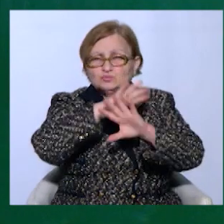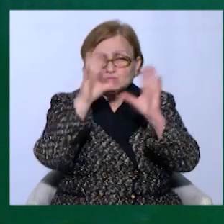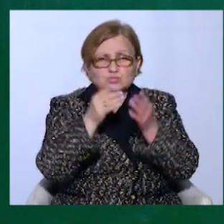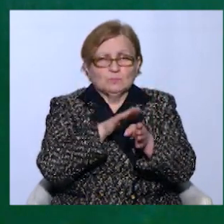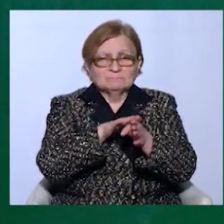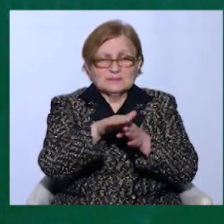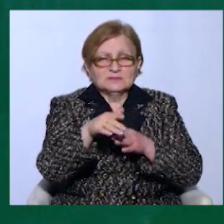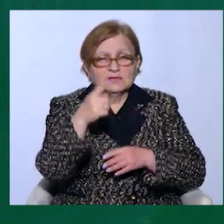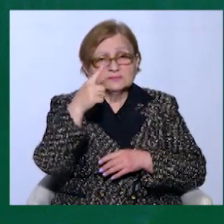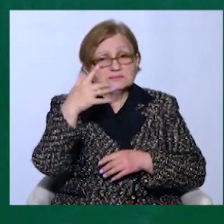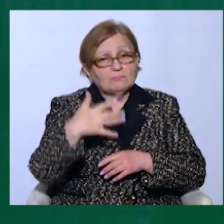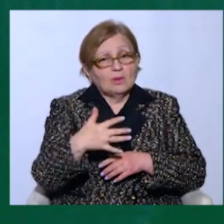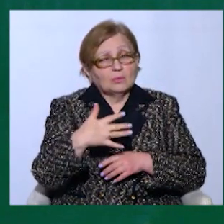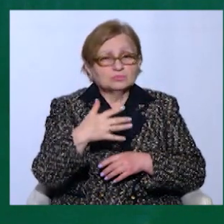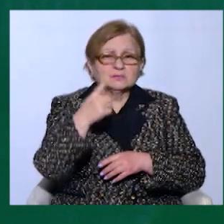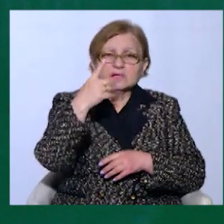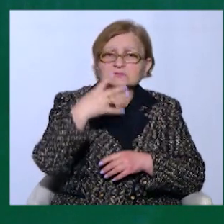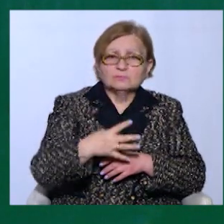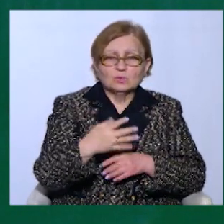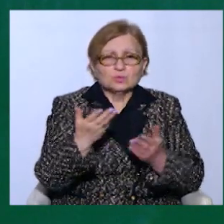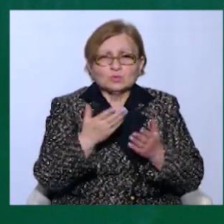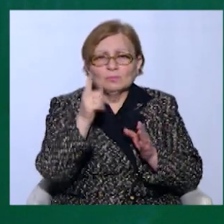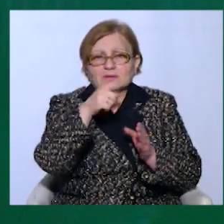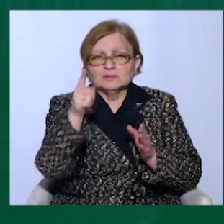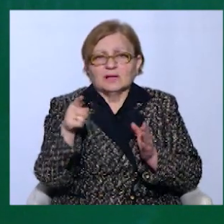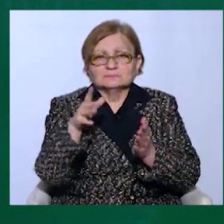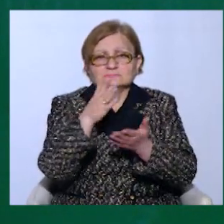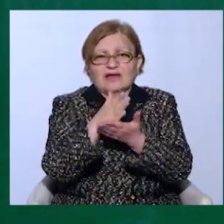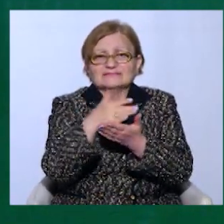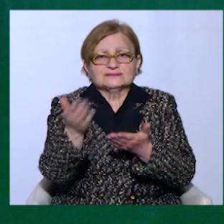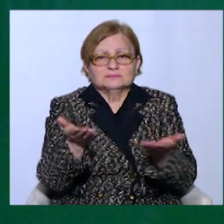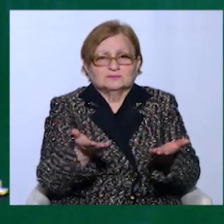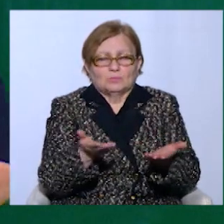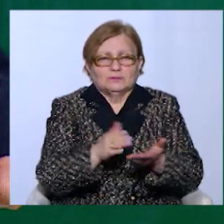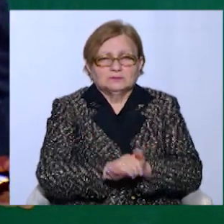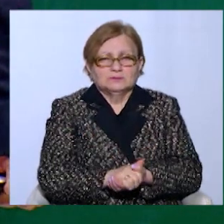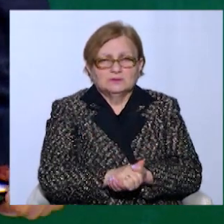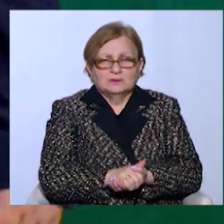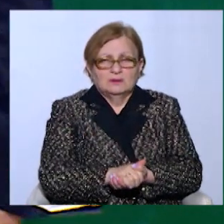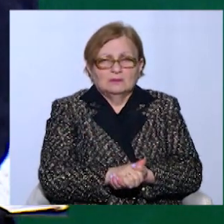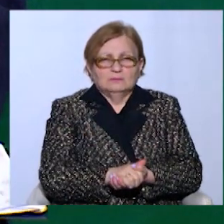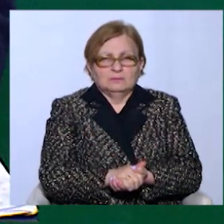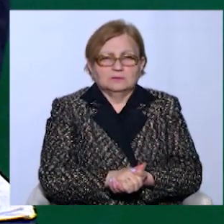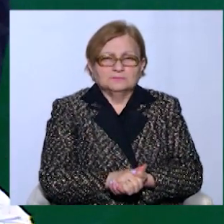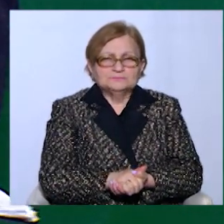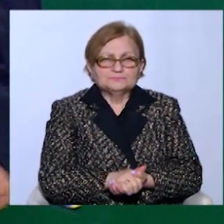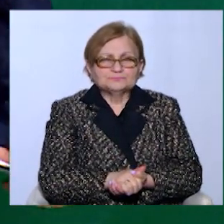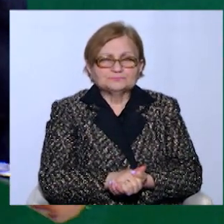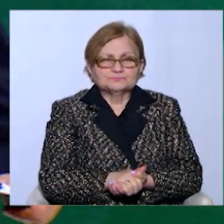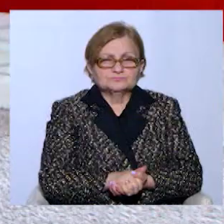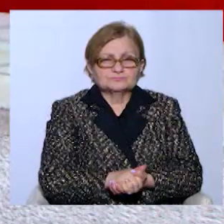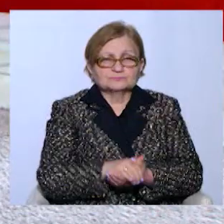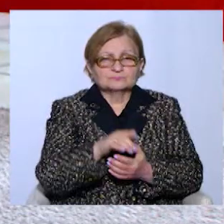1 მეოთხედი თუ მეხუთედია დაშტრიხულიო. აი ამას გეკითხებიან, რომელია დაშტრიხულიო? დაშტრიხული